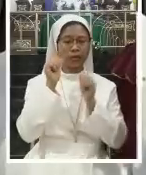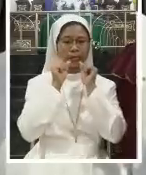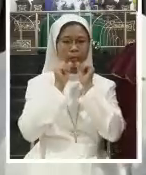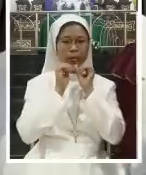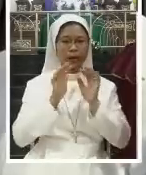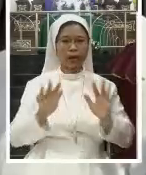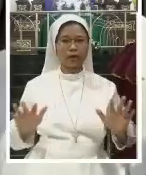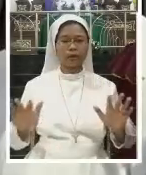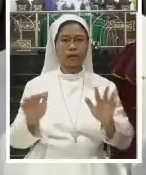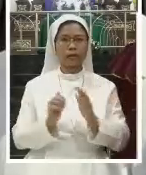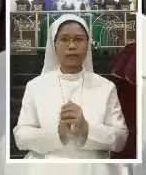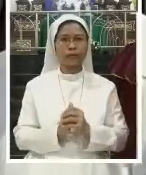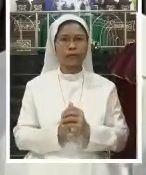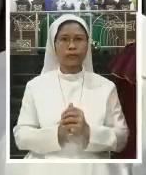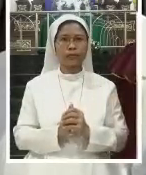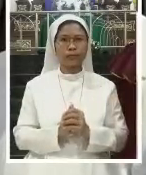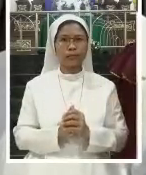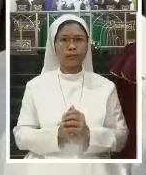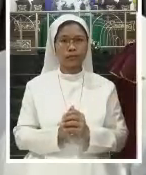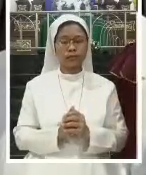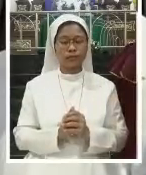pagbendisyon.